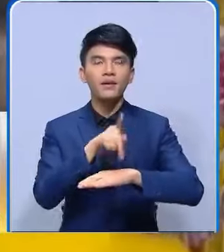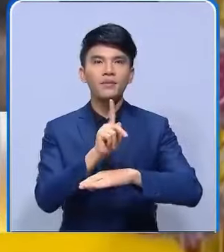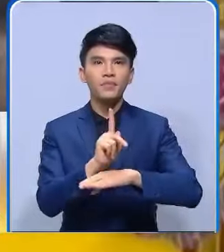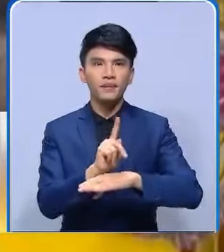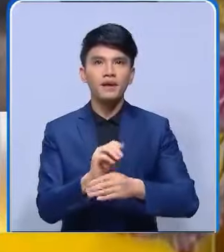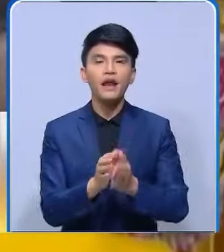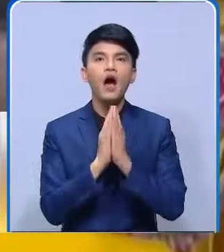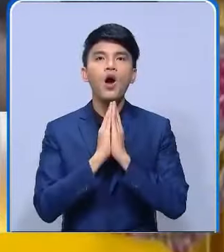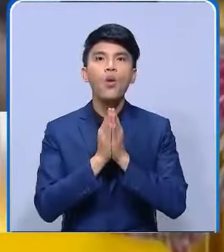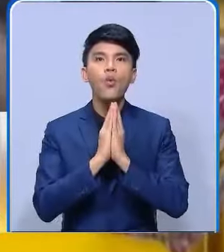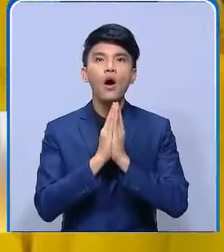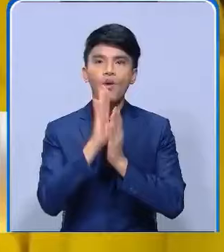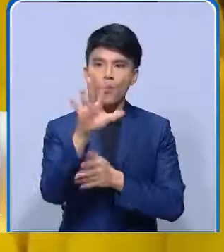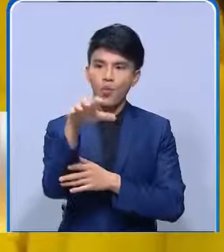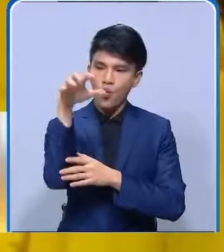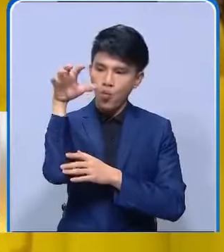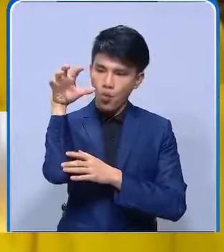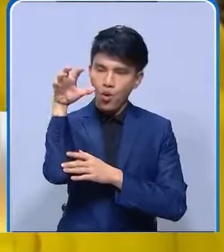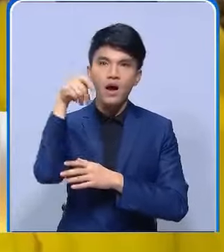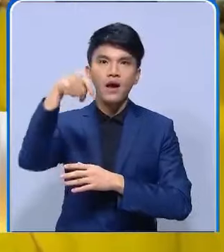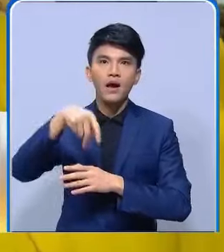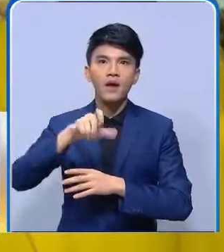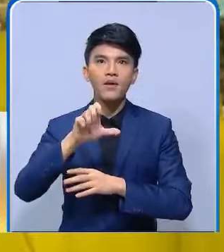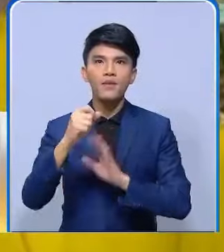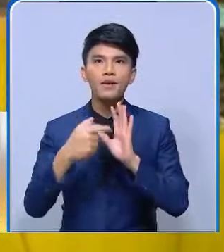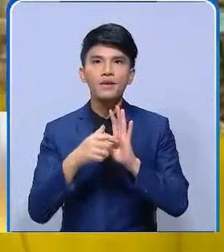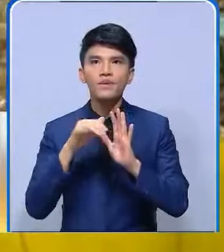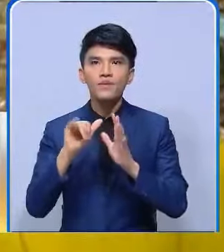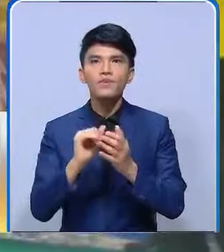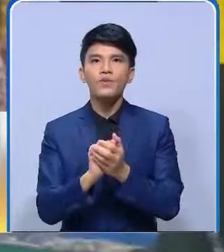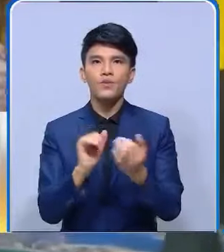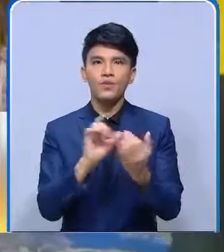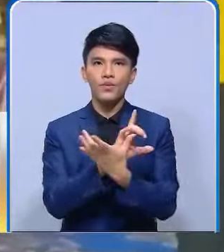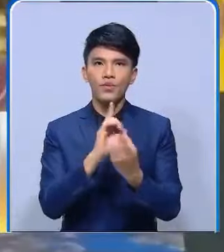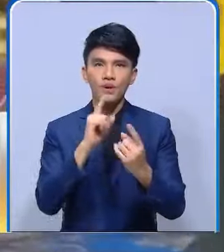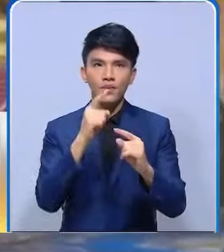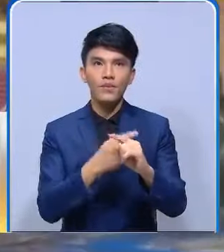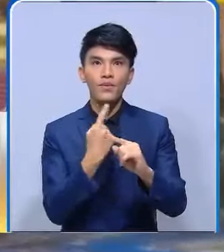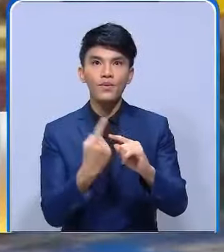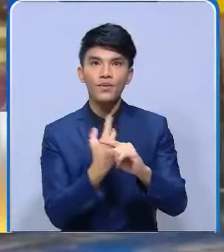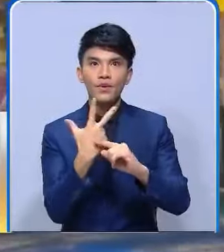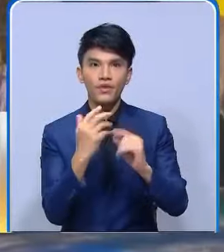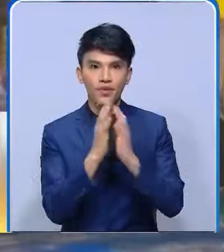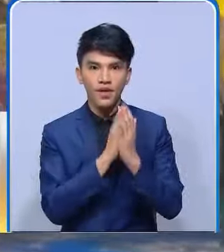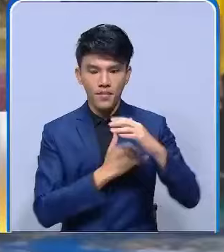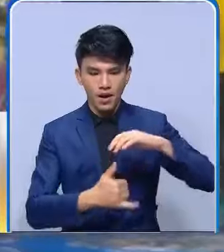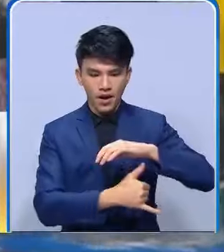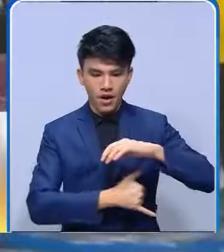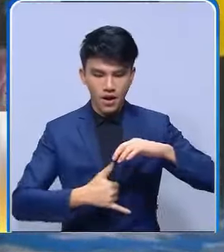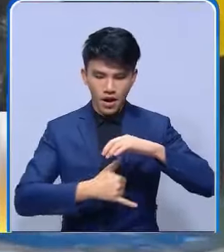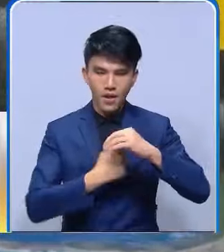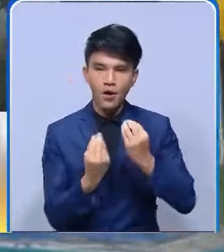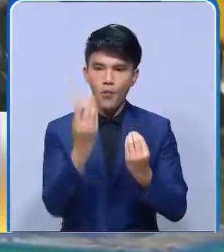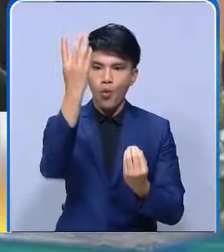วงสรวงบูชาพญาพิสัยสัตตนาคราชในงานประเพณีออกพรรษาและบั้งไฟพญานาคโลกประจำปี